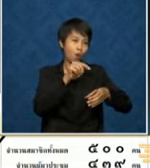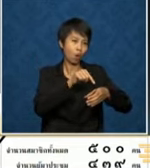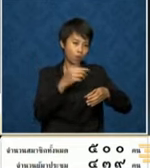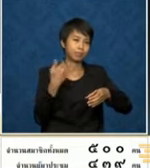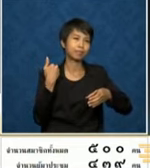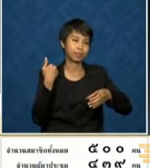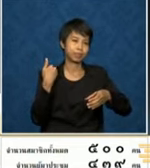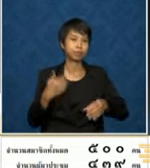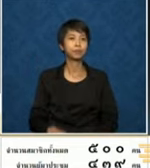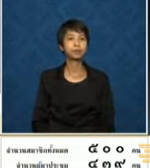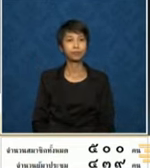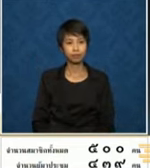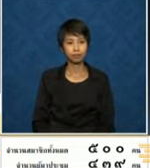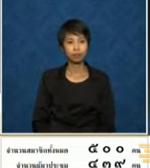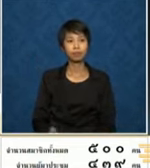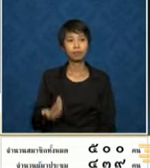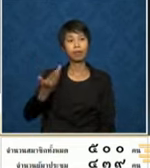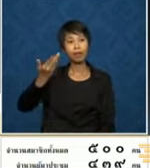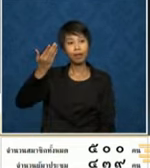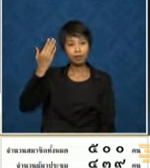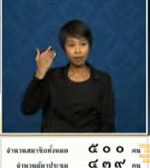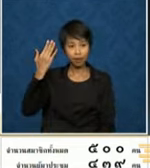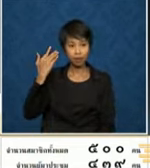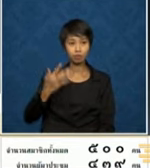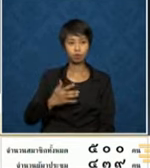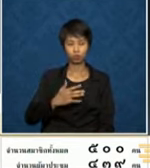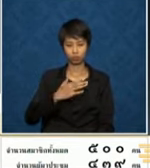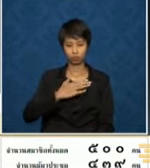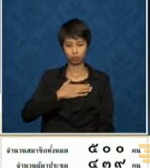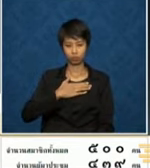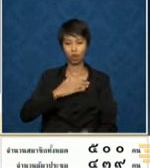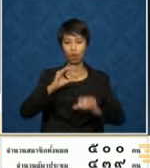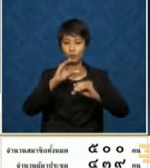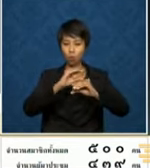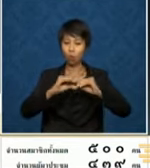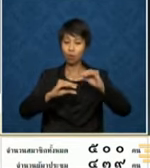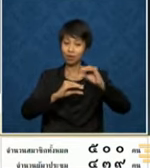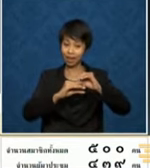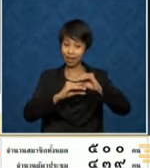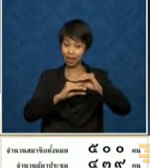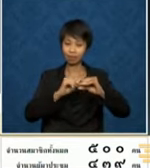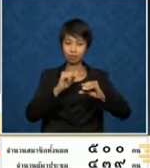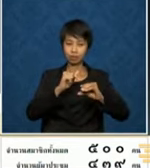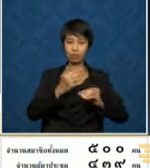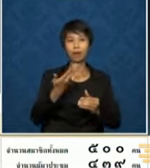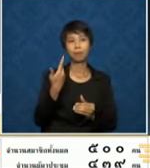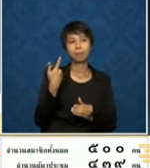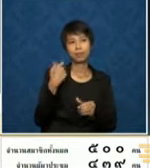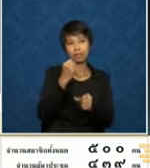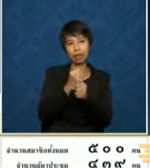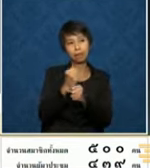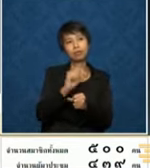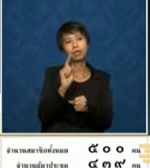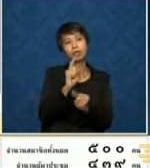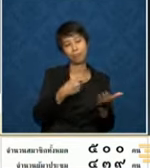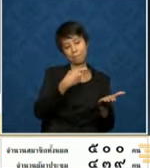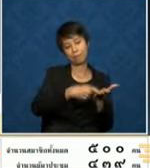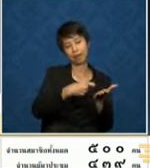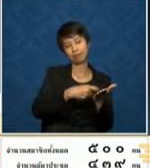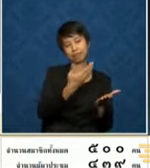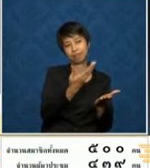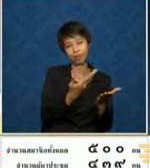กษตรและสหกรณ์รัฐบาลที่แล้วนะครับโครงการหลักนะครับเราก็ใช้โครงการประกันรายได้นะครับ